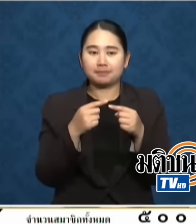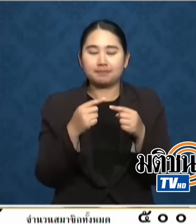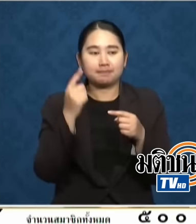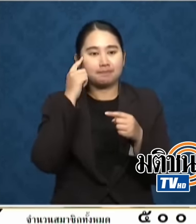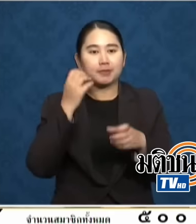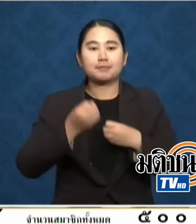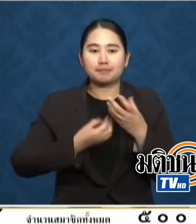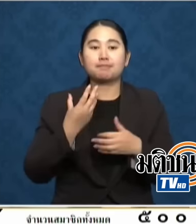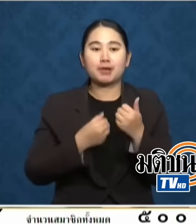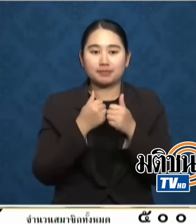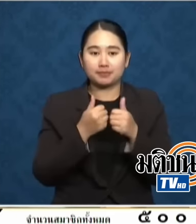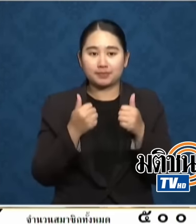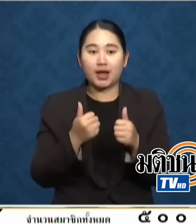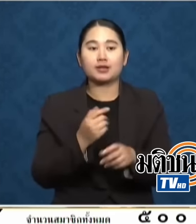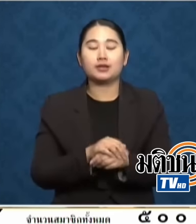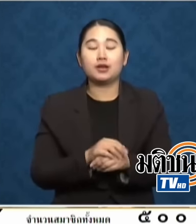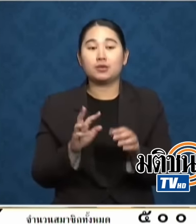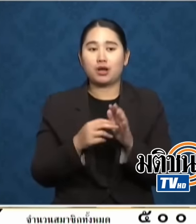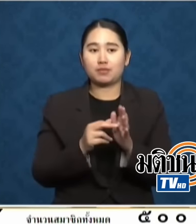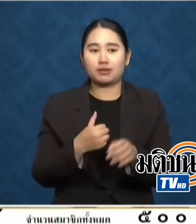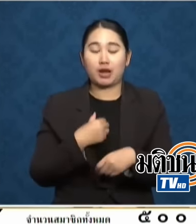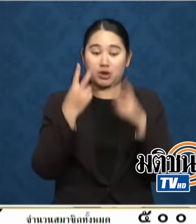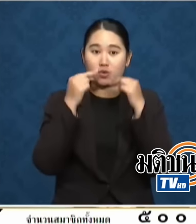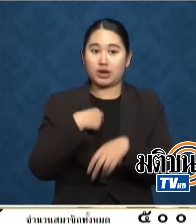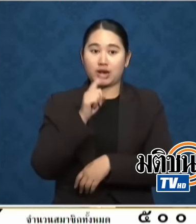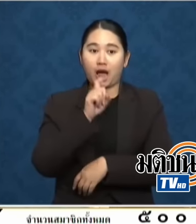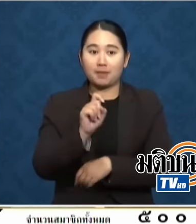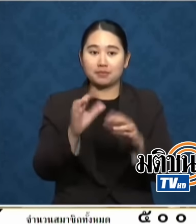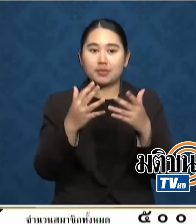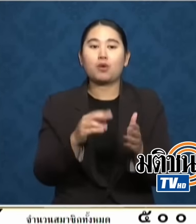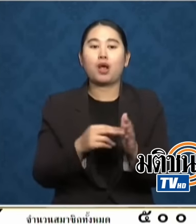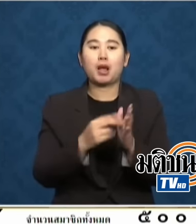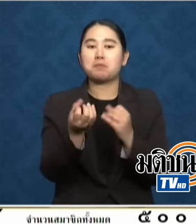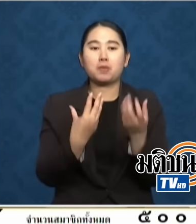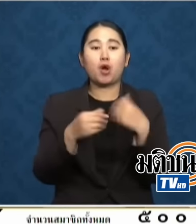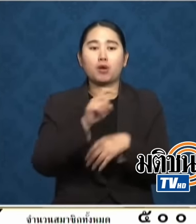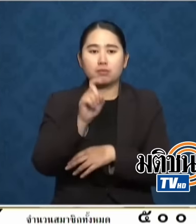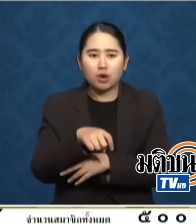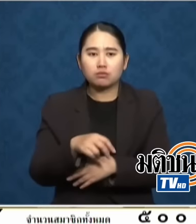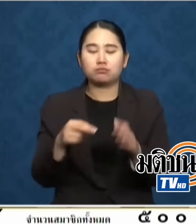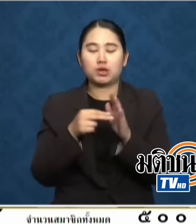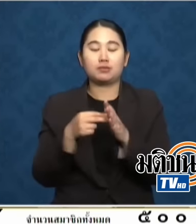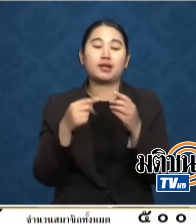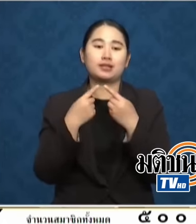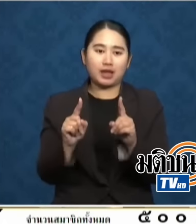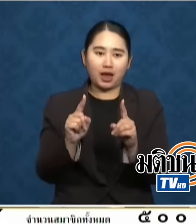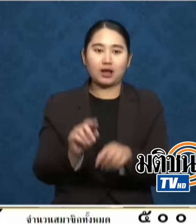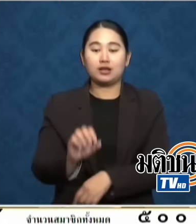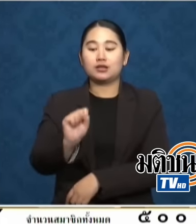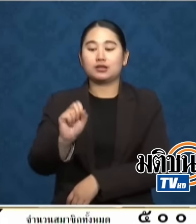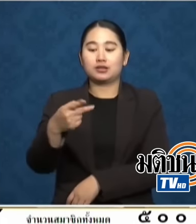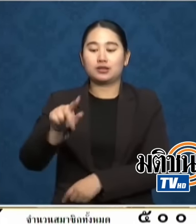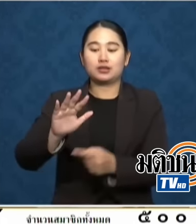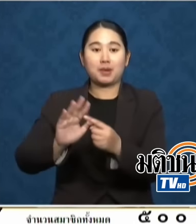คิดเห็นหมายความว่านายกรัฐมนตรีไม่ถามก็ไม่ต้องให้ความคิดเห็นมันแตกต่างจากการที่มีสภ